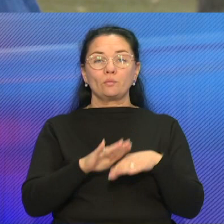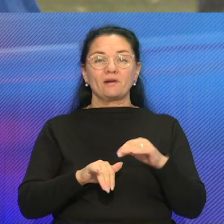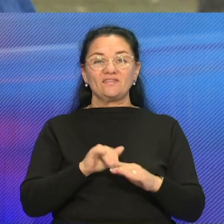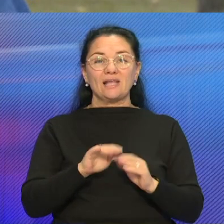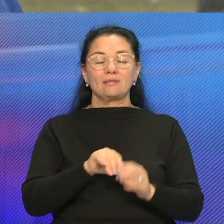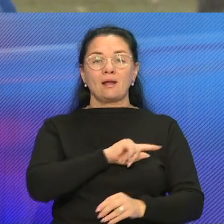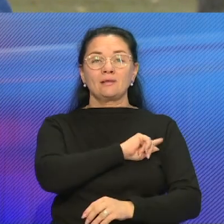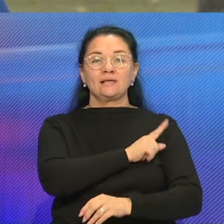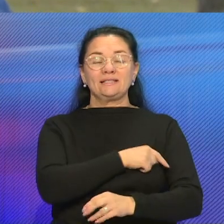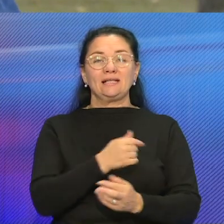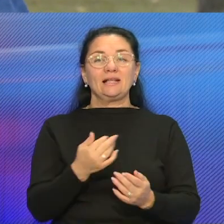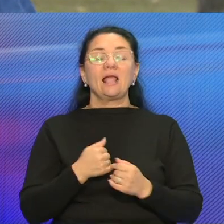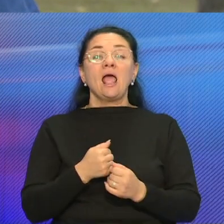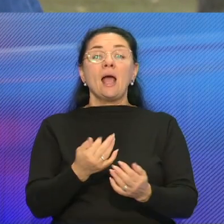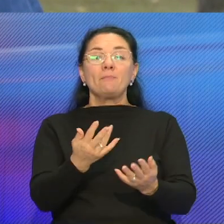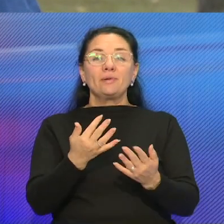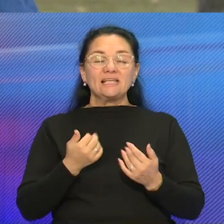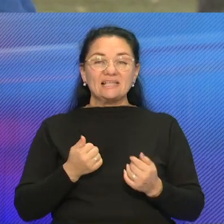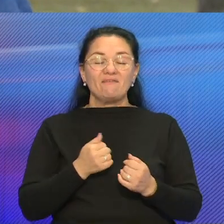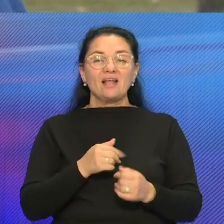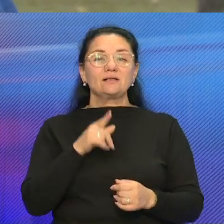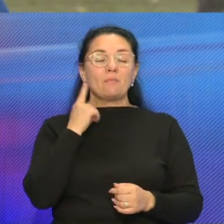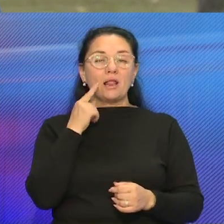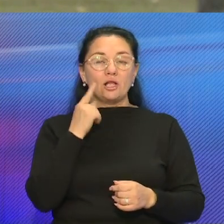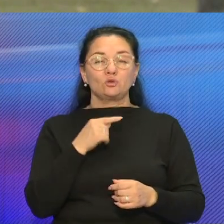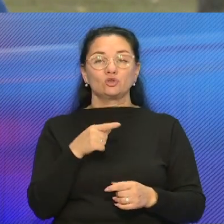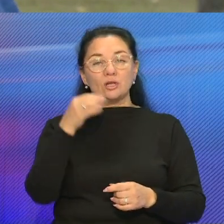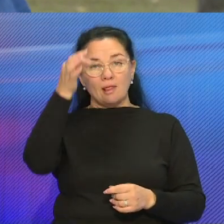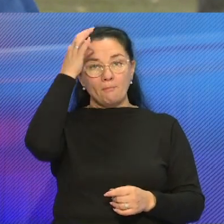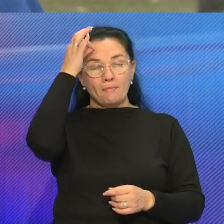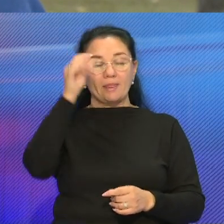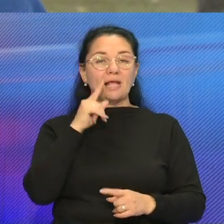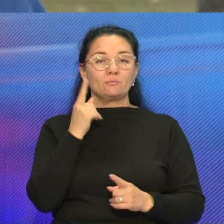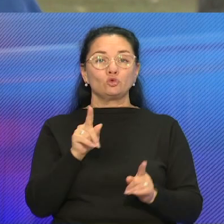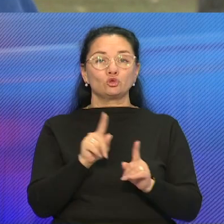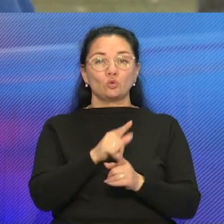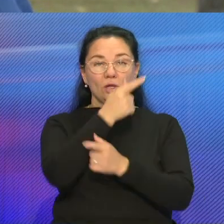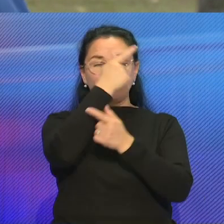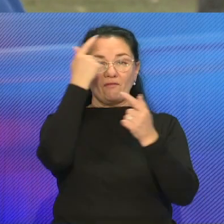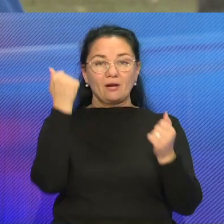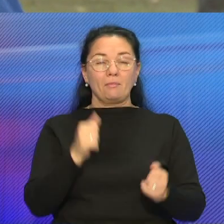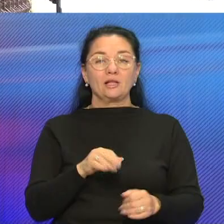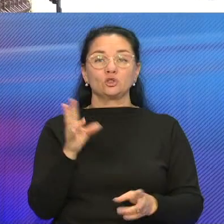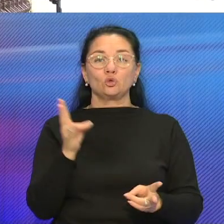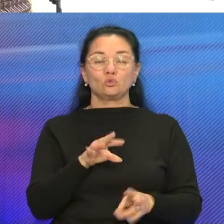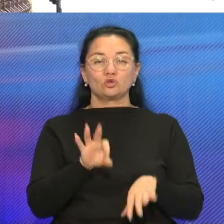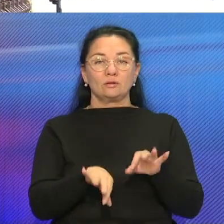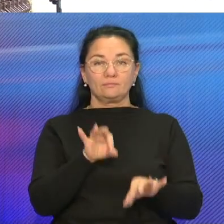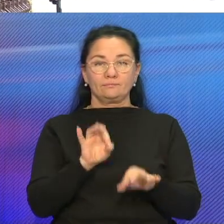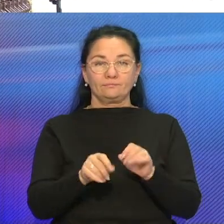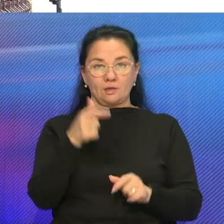призывать молодёжь, напоминать молодёжи о том, чтобы информацию, безусловно, избирательно к ней подходили.